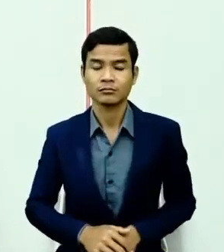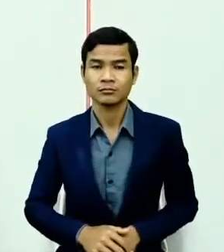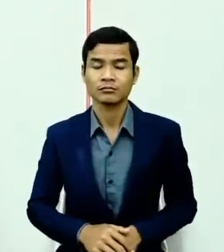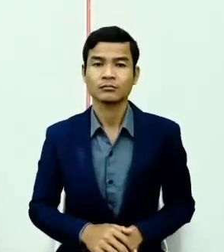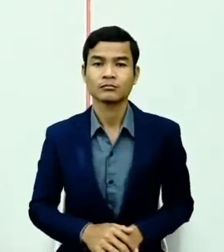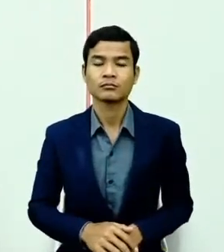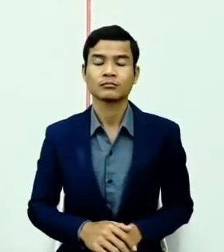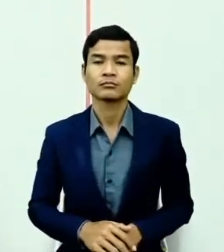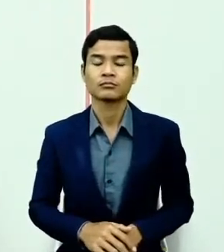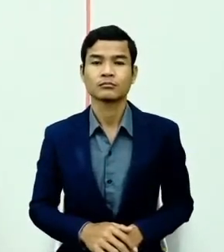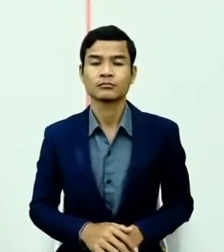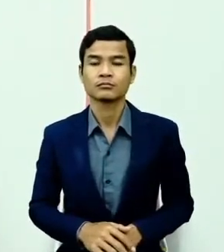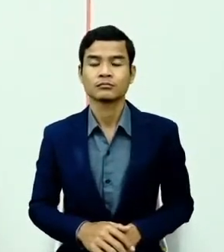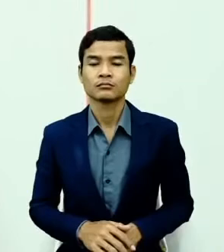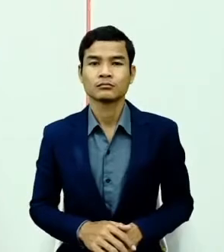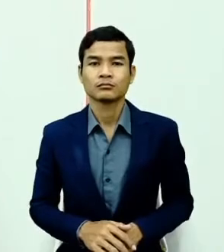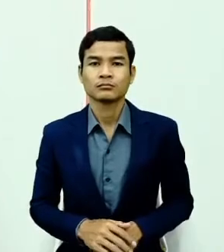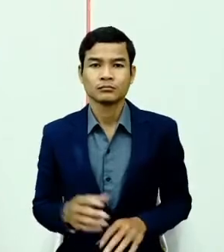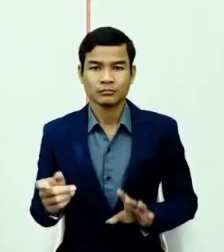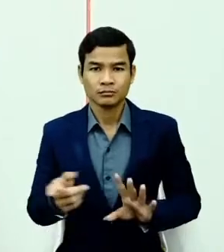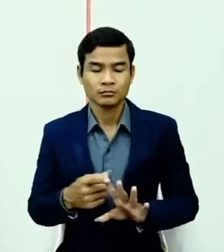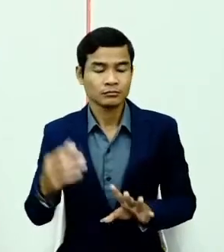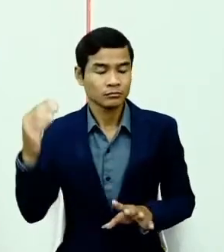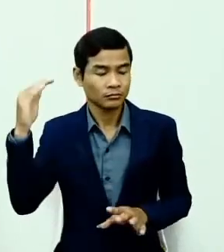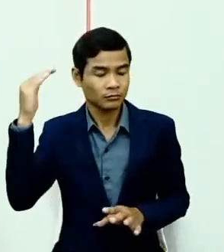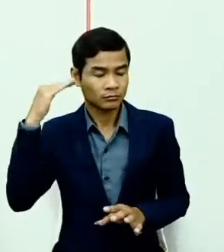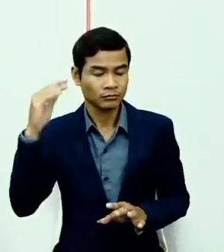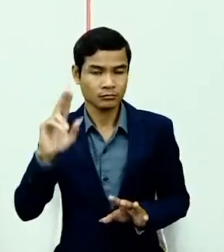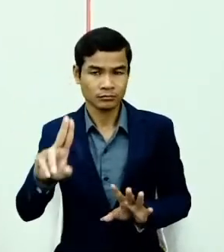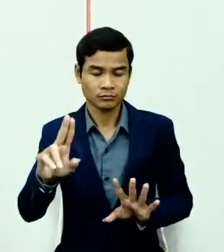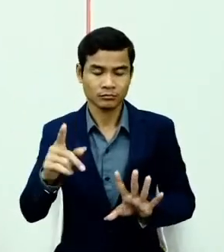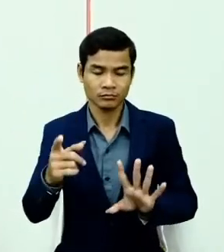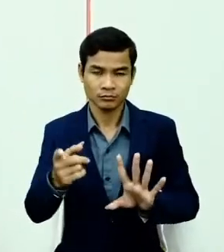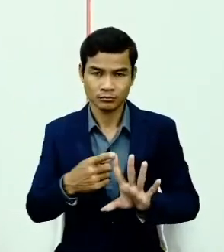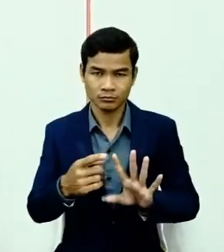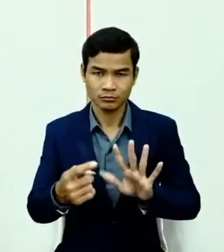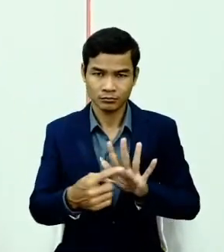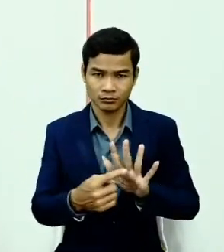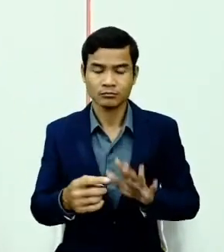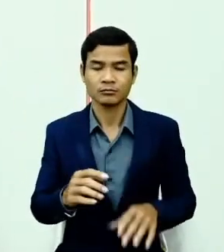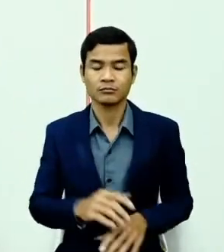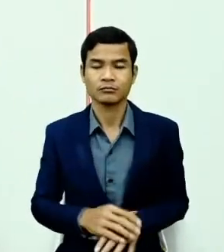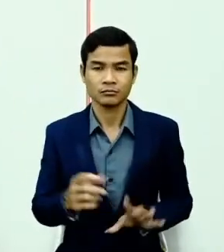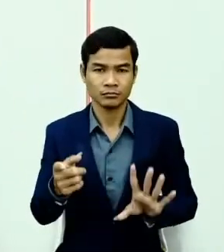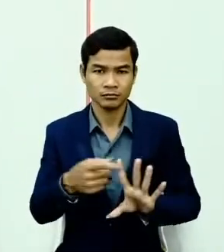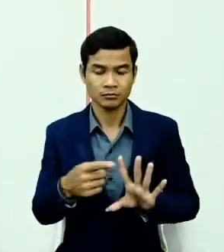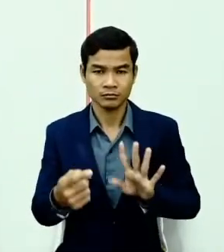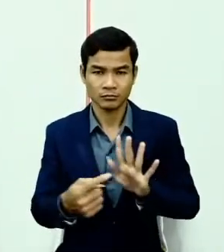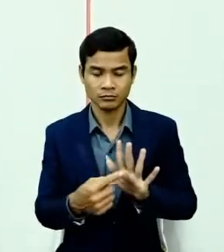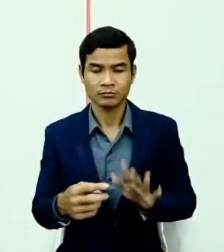ចាគឺស្រអីដែលមានសមួយទៀតគឺសអី